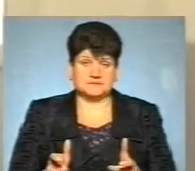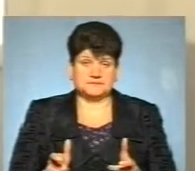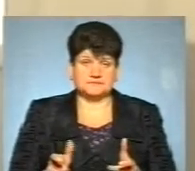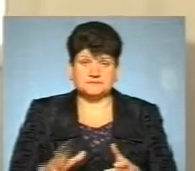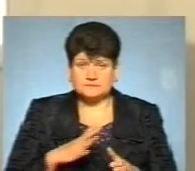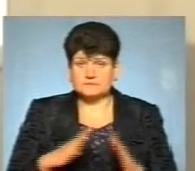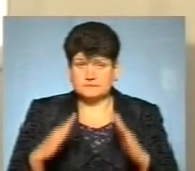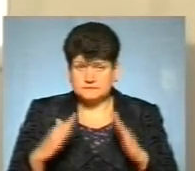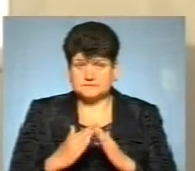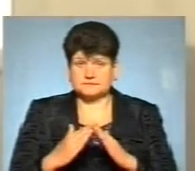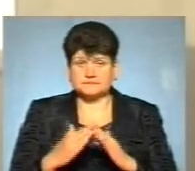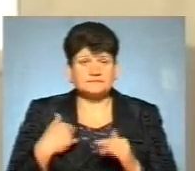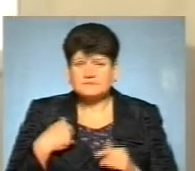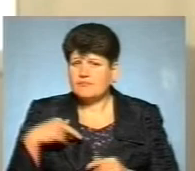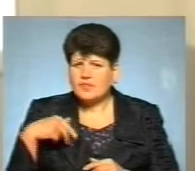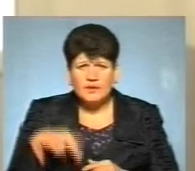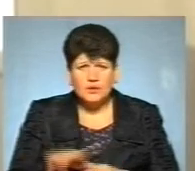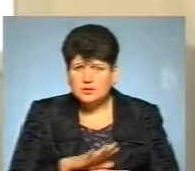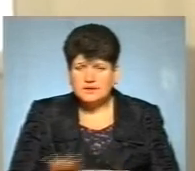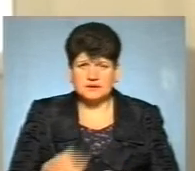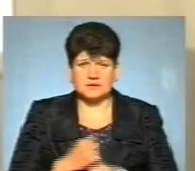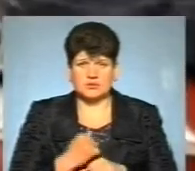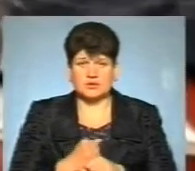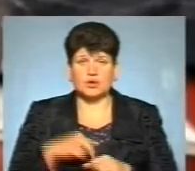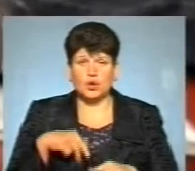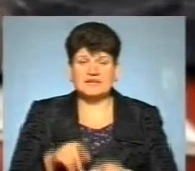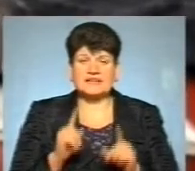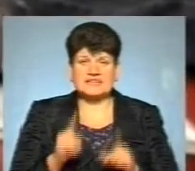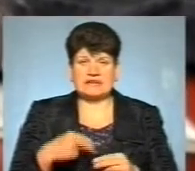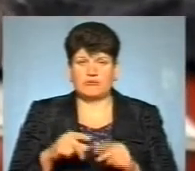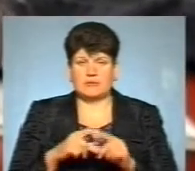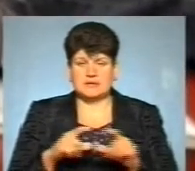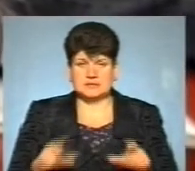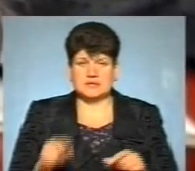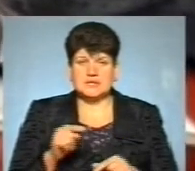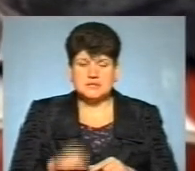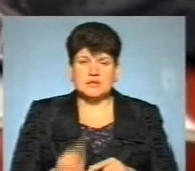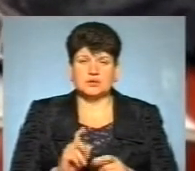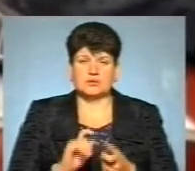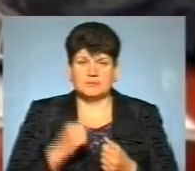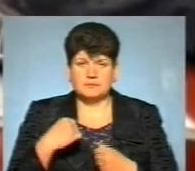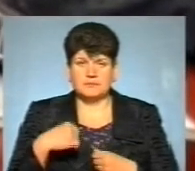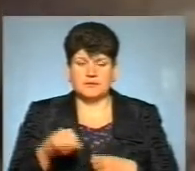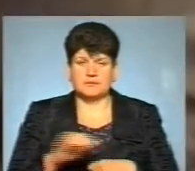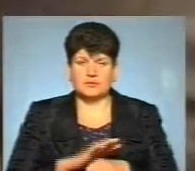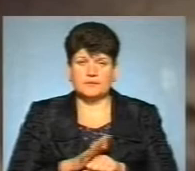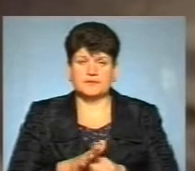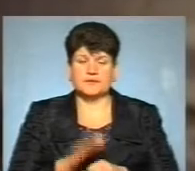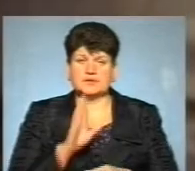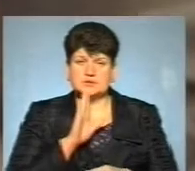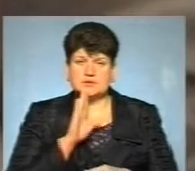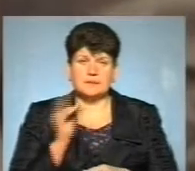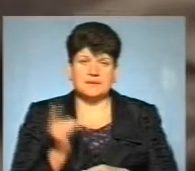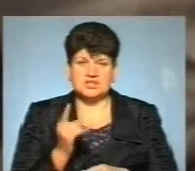були вдома, я не ходила на роботу, я ходила тільки в магазин. Із тих, хто поборов коронавірус, Юлія Кикоть перша в